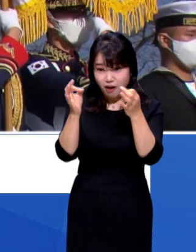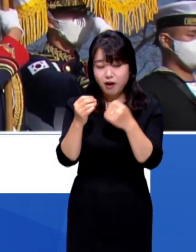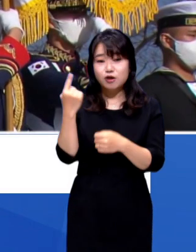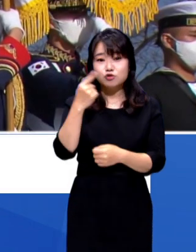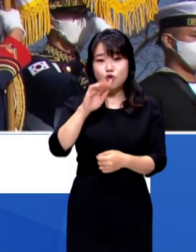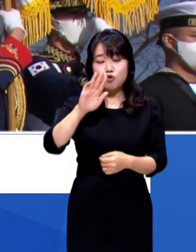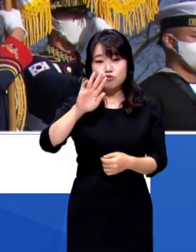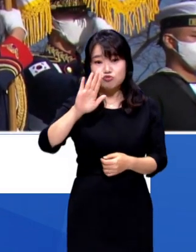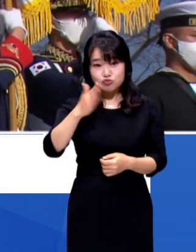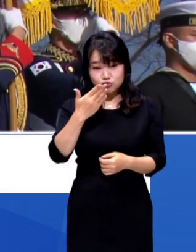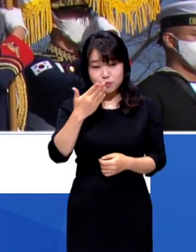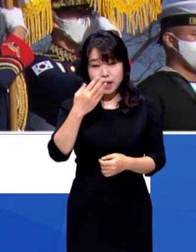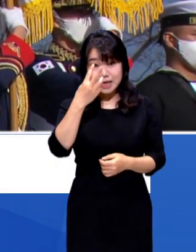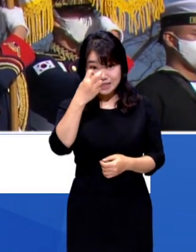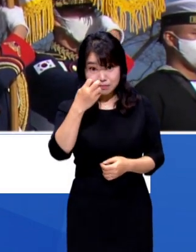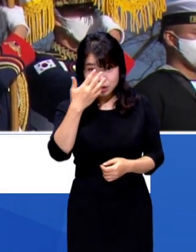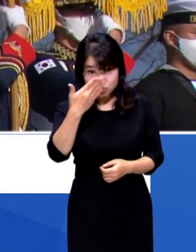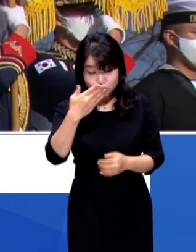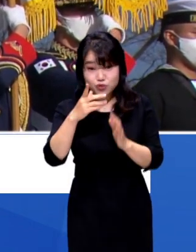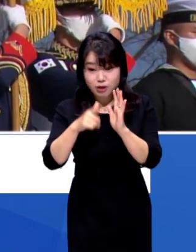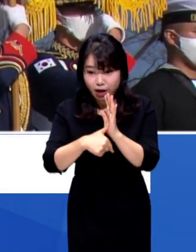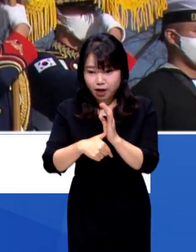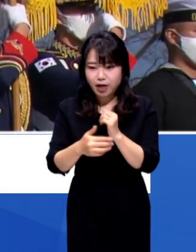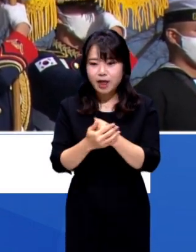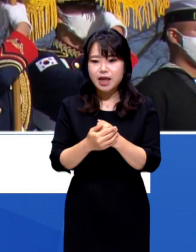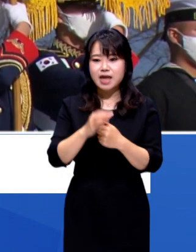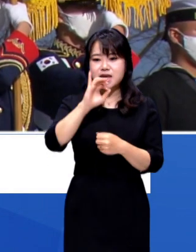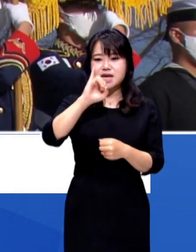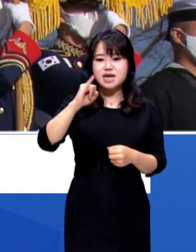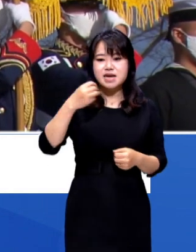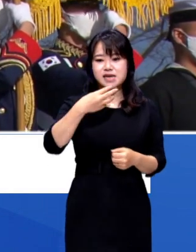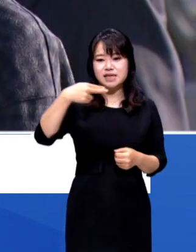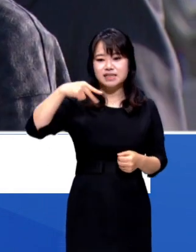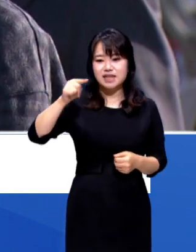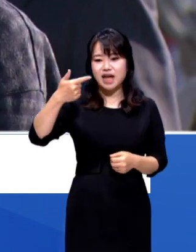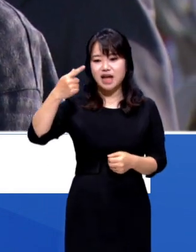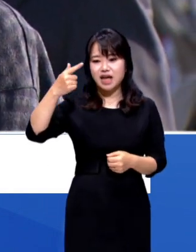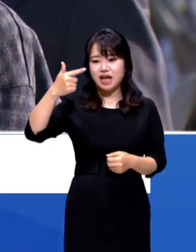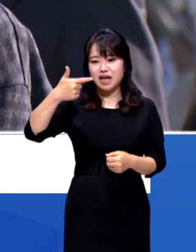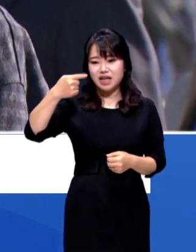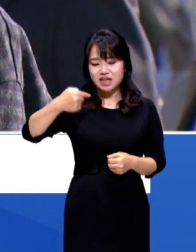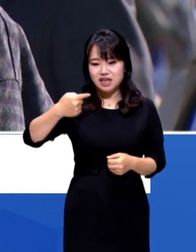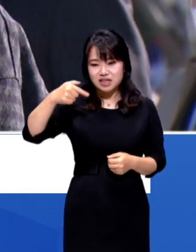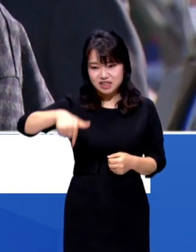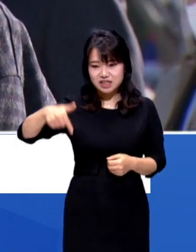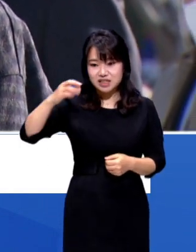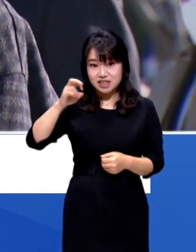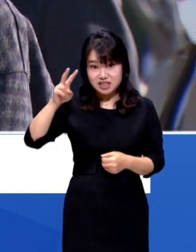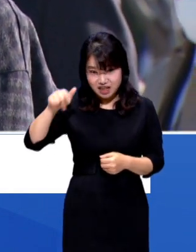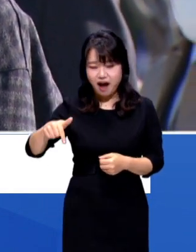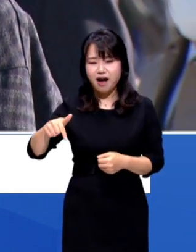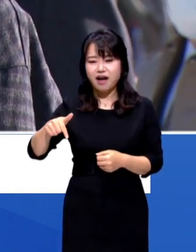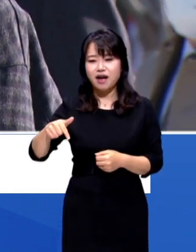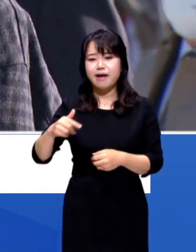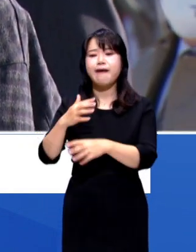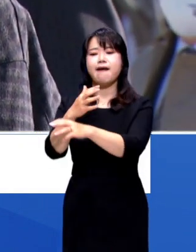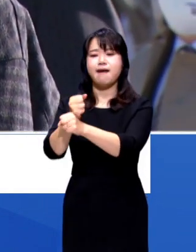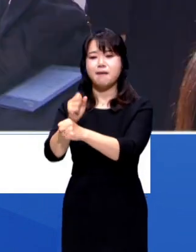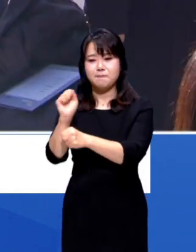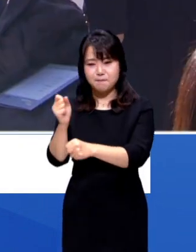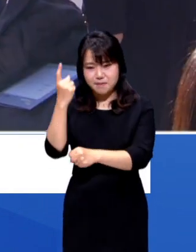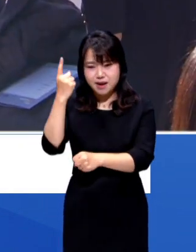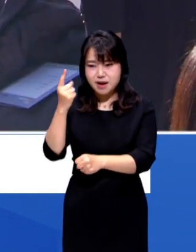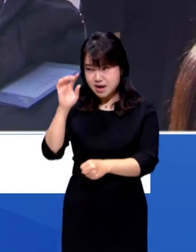그 임시정부에서는 네. 그 을사늑약의 그 치욕을 잊지 말고 그리고 선열들의